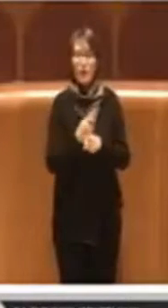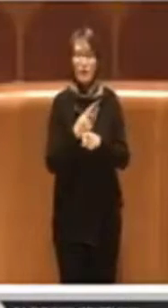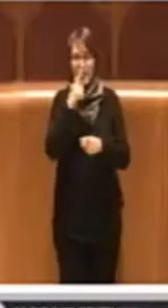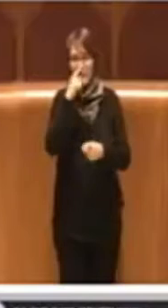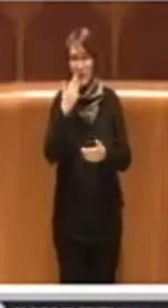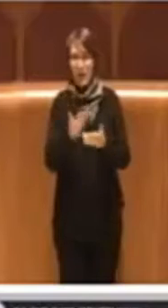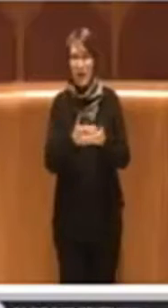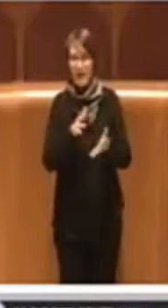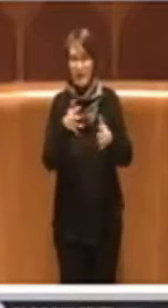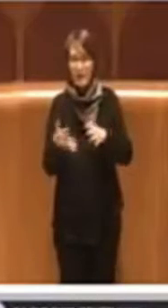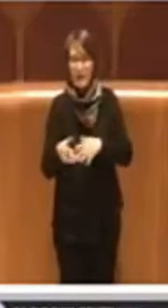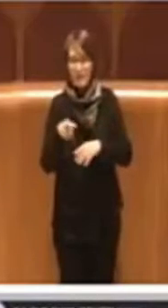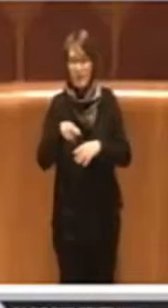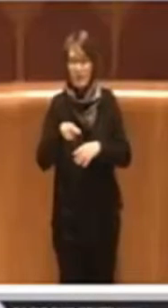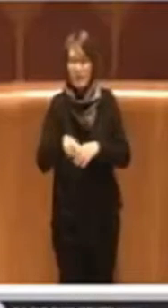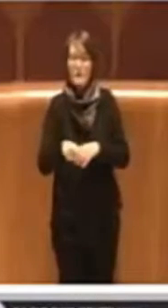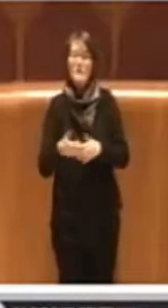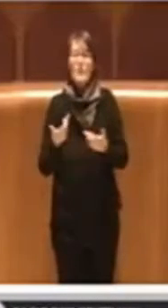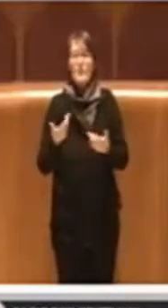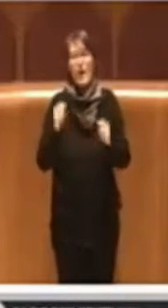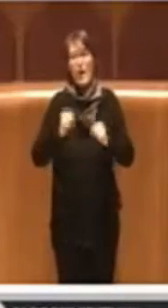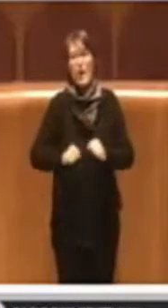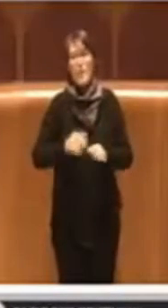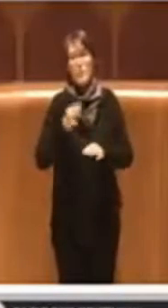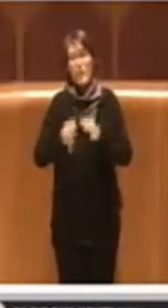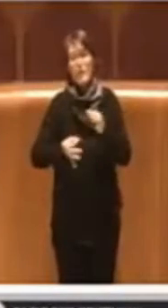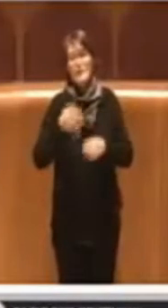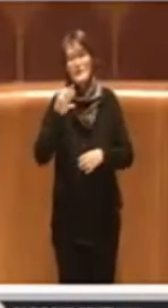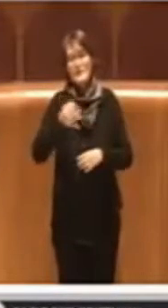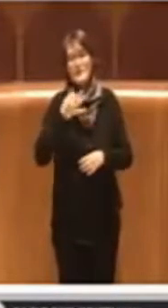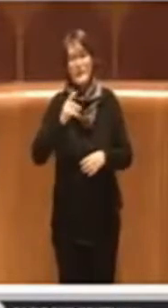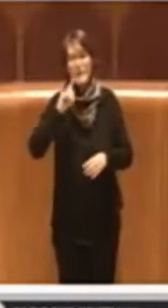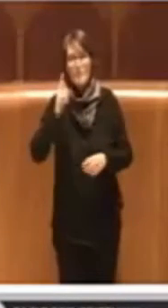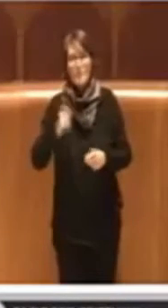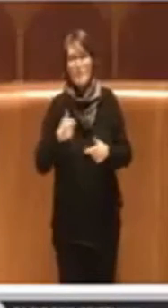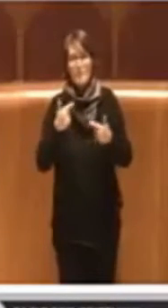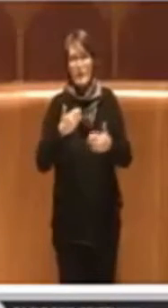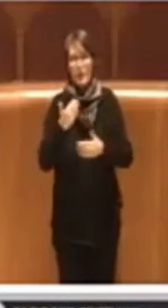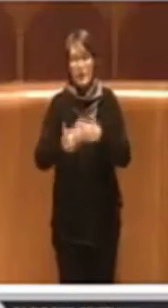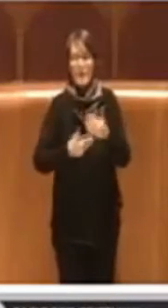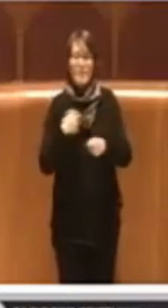che poi possono essere sempre implementate e migliorate per continuare a lavorare. Grazie Presidente.